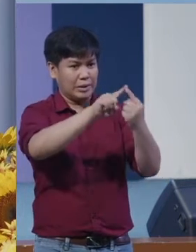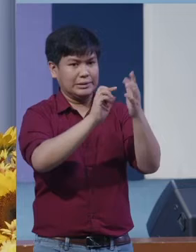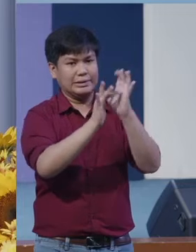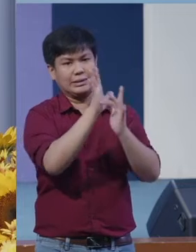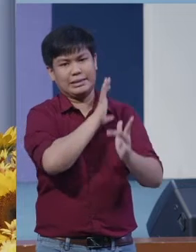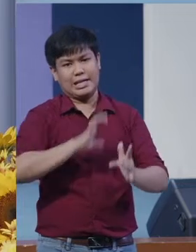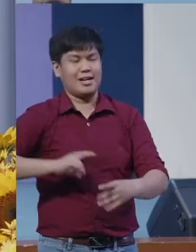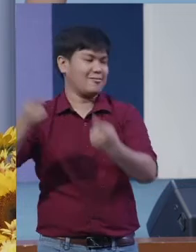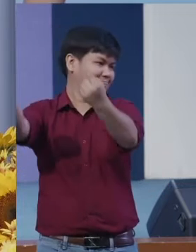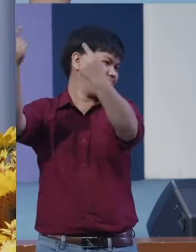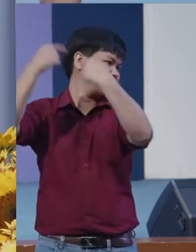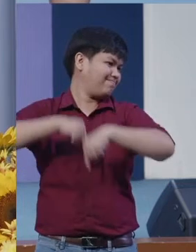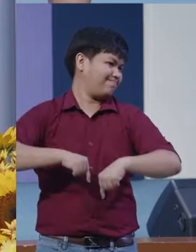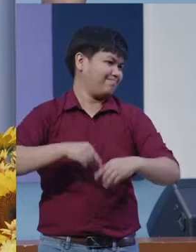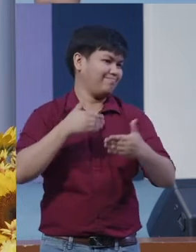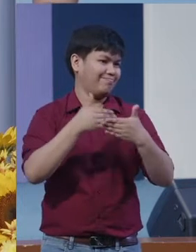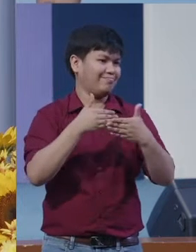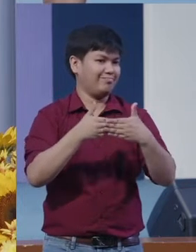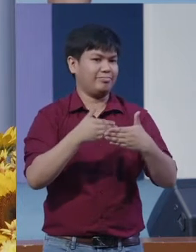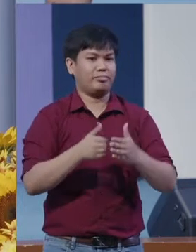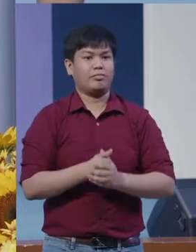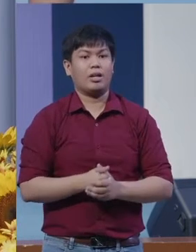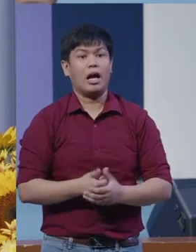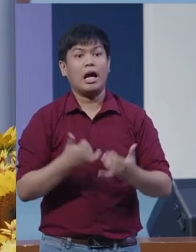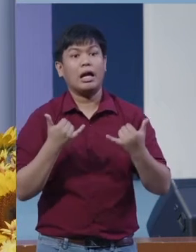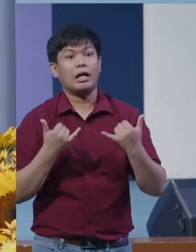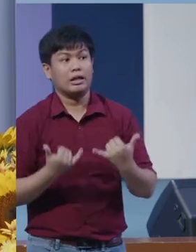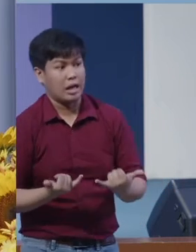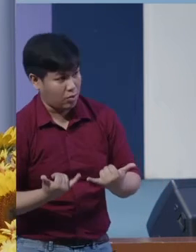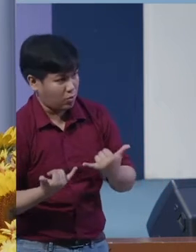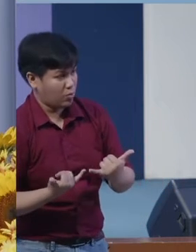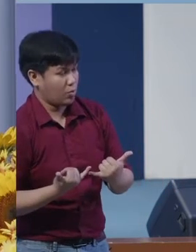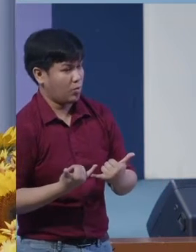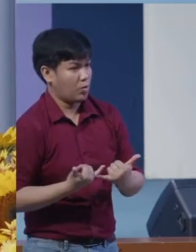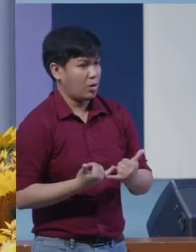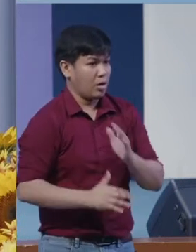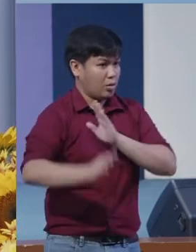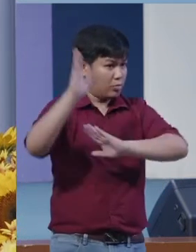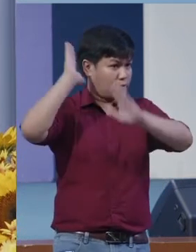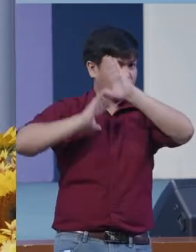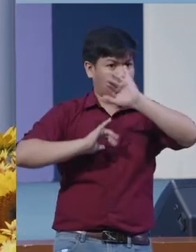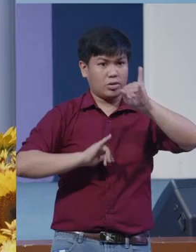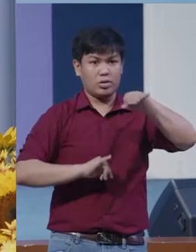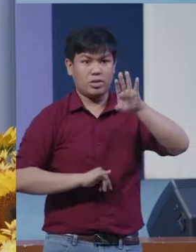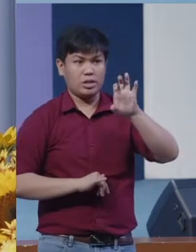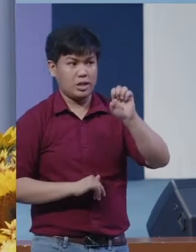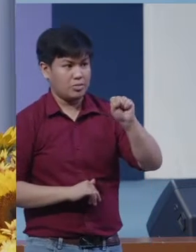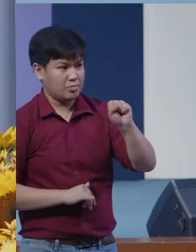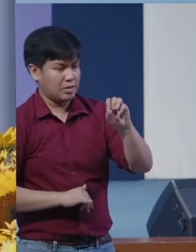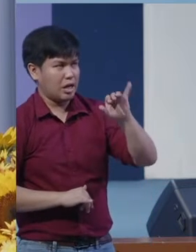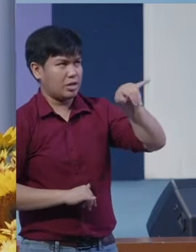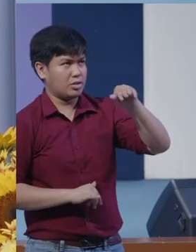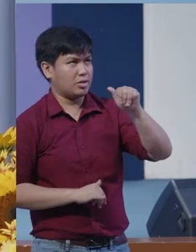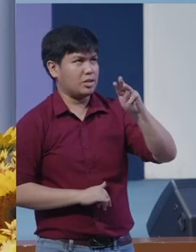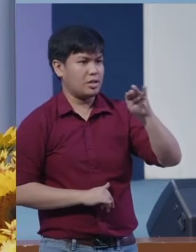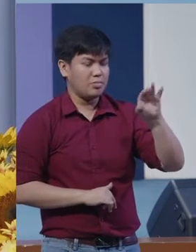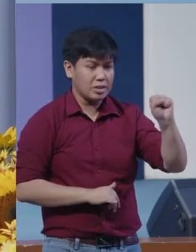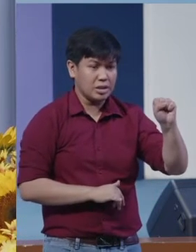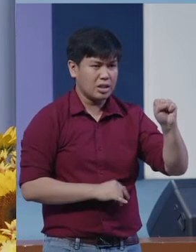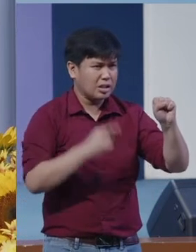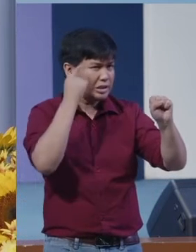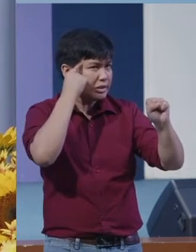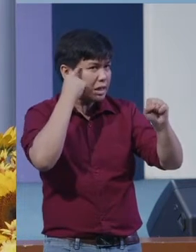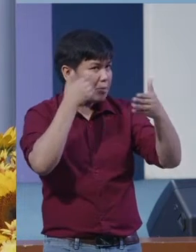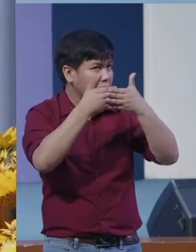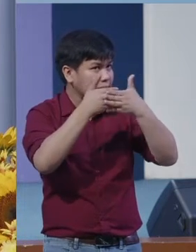Kung malapit na nung panahon ni James, lalo nang malapit sa panahon natin ngayon.